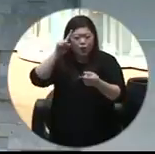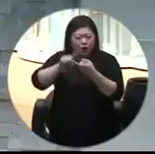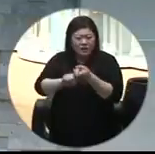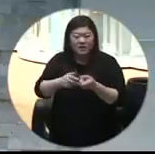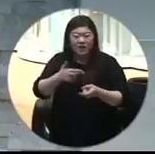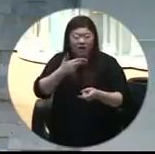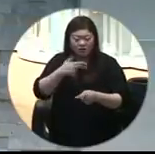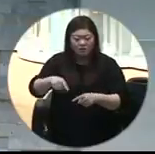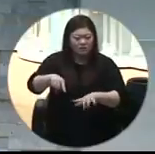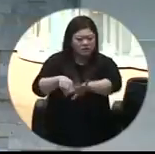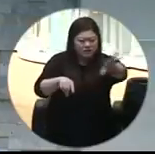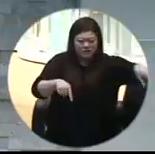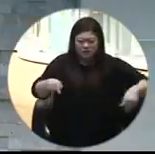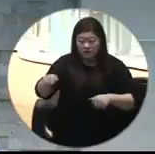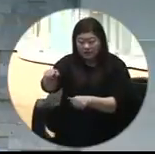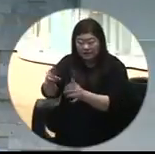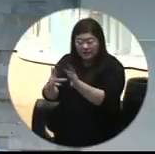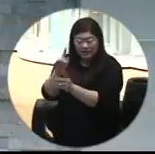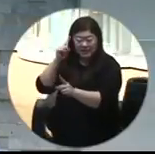것이다.